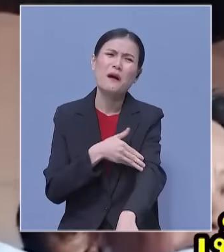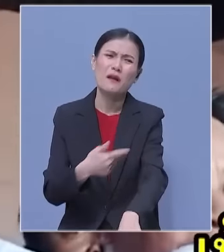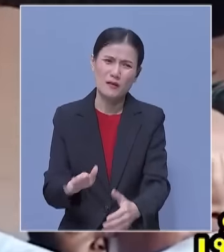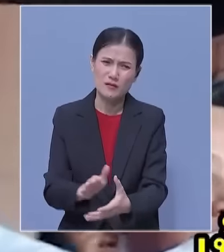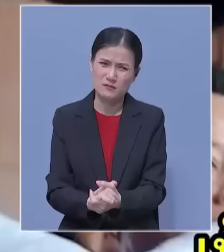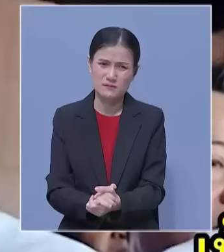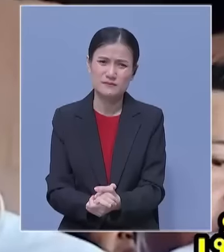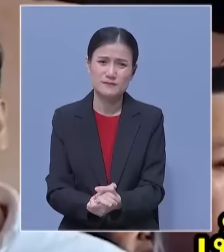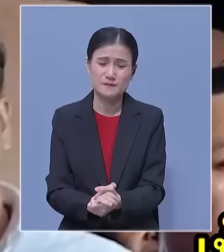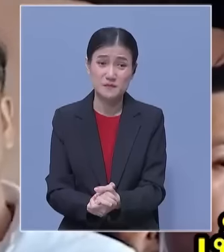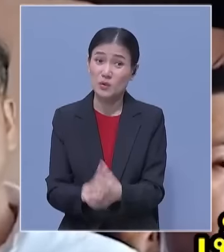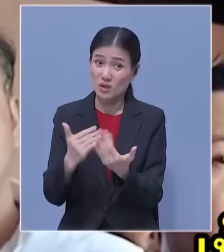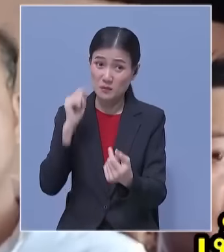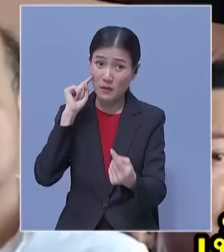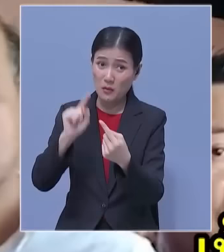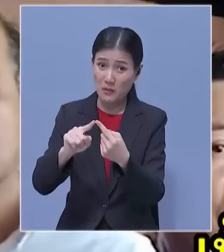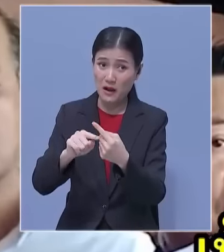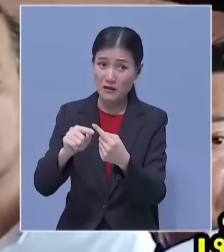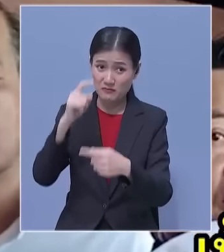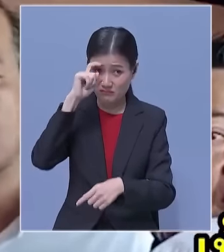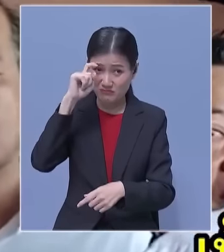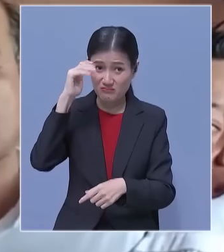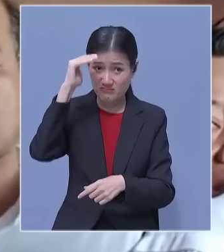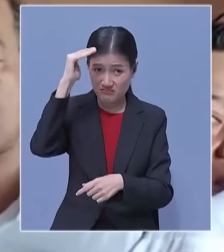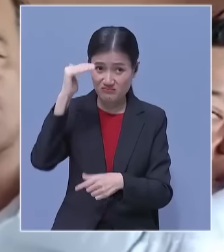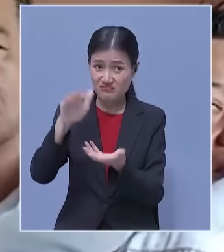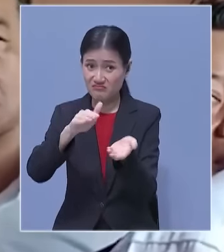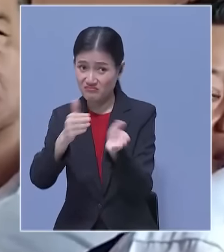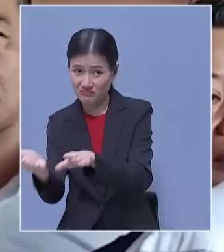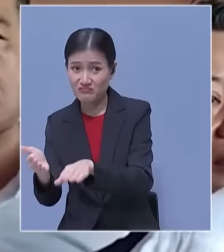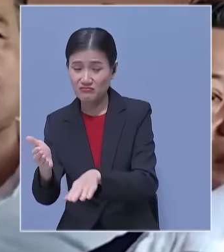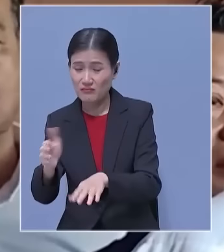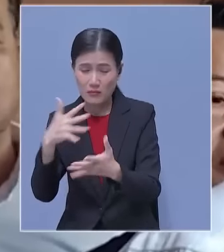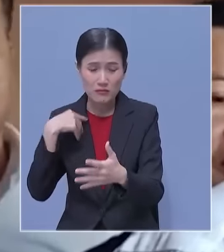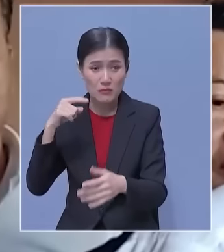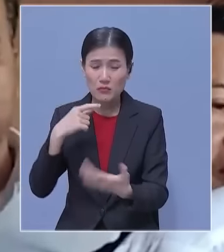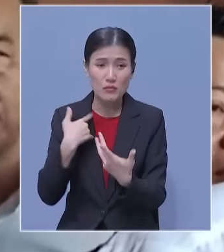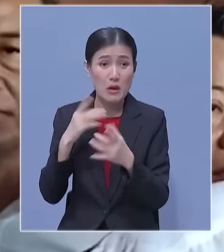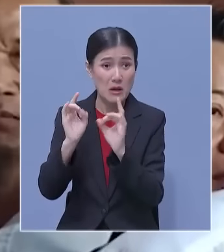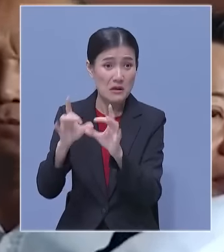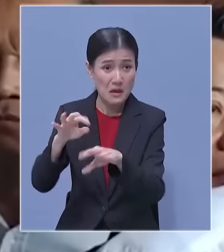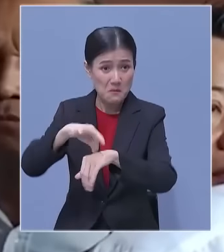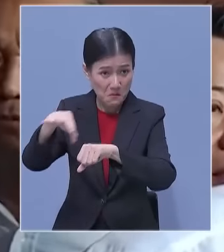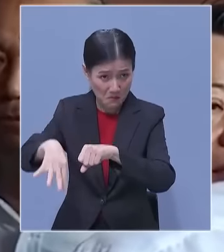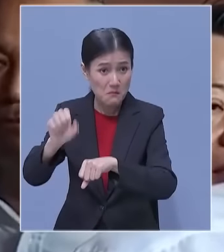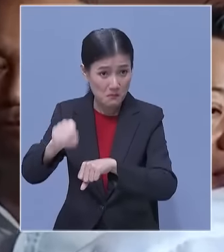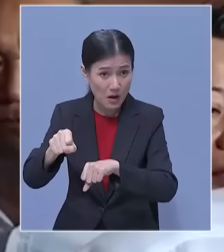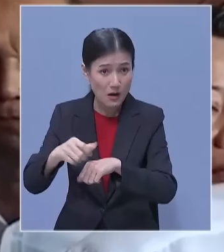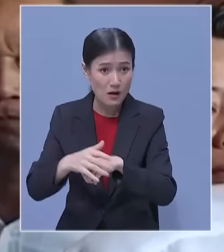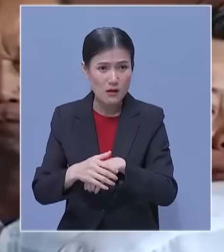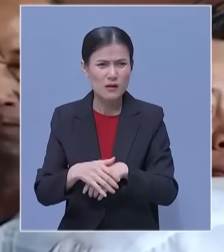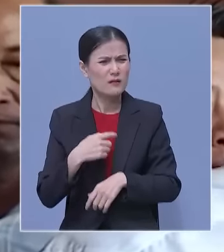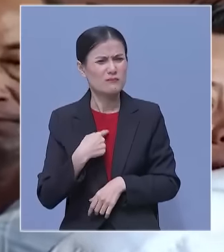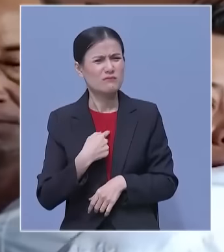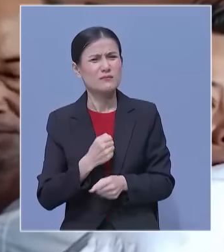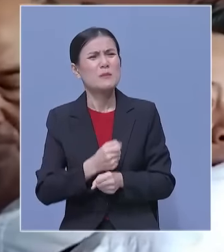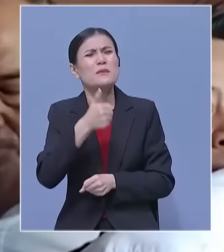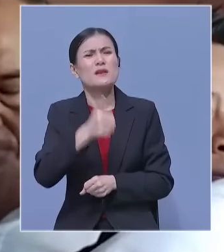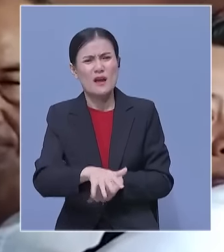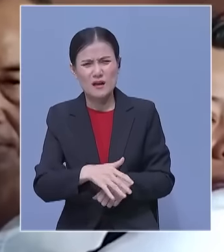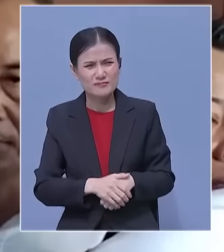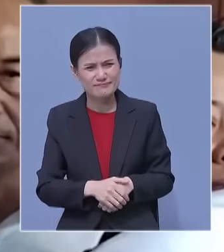แล ้ ว เป้าหมายคือล้มคุณเศรษฐาค่ะ ก็มันคงไม่ถึงขนาดล้มได้หรอกแต่มันอ